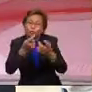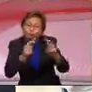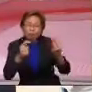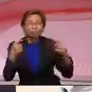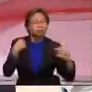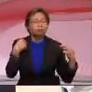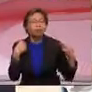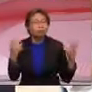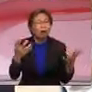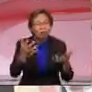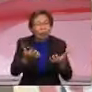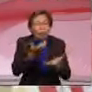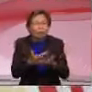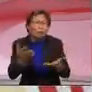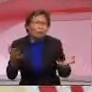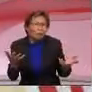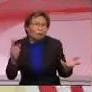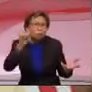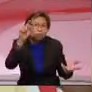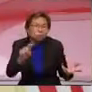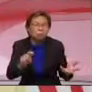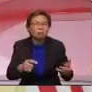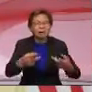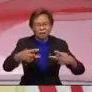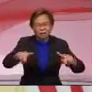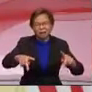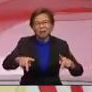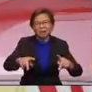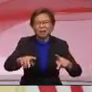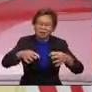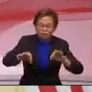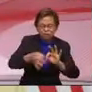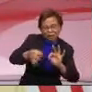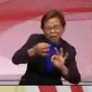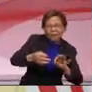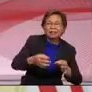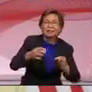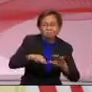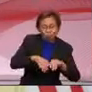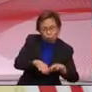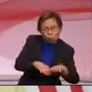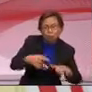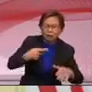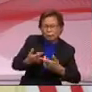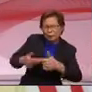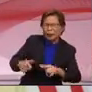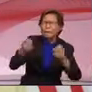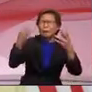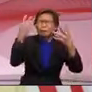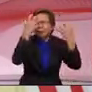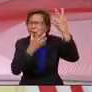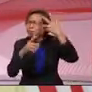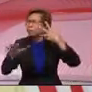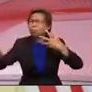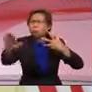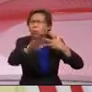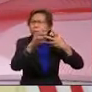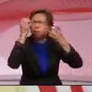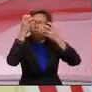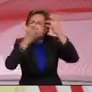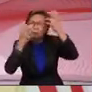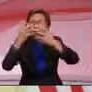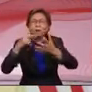dibeli? Okey. Kedai jahit memang kita benarkan. Tapi ramai yang keliru. Apabila kita